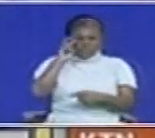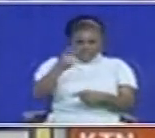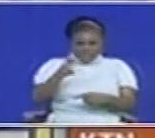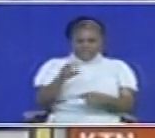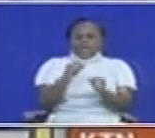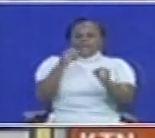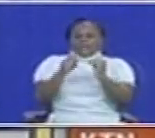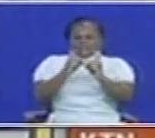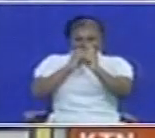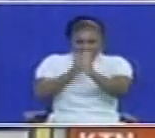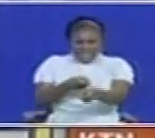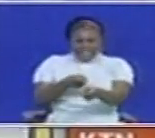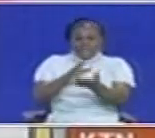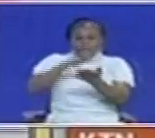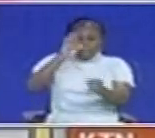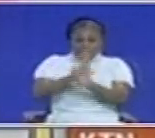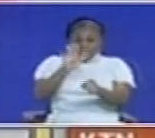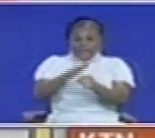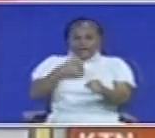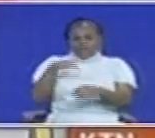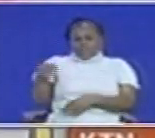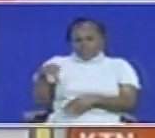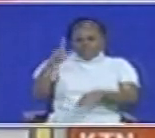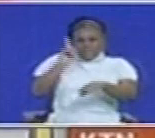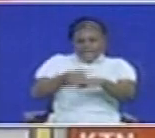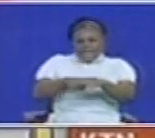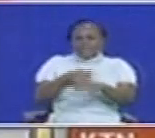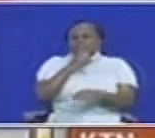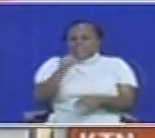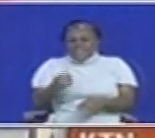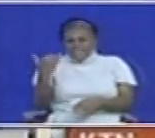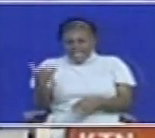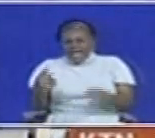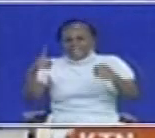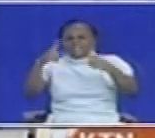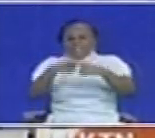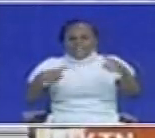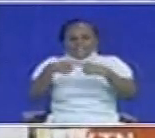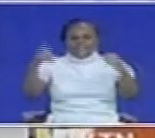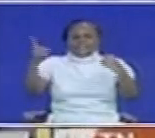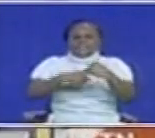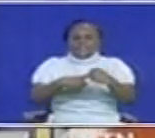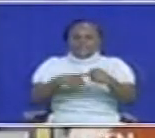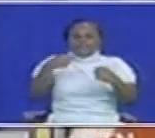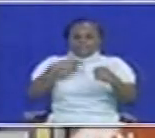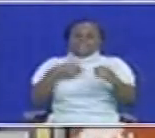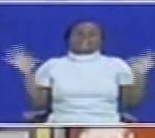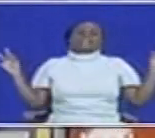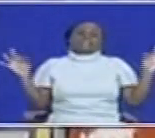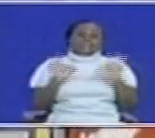talanta kubwa. Wanja alipozwa na ugonjwa wa polio akiwa tu na umri mchanga wa miaka 6. Mwalimu hata ni kushangaa,